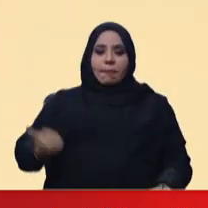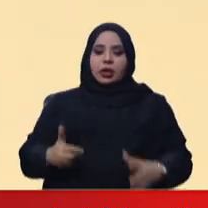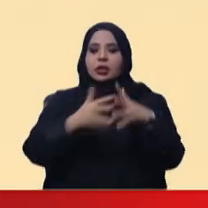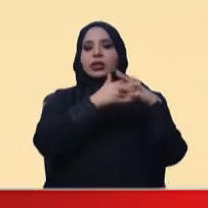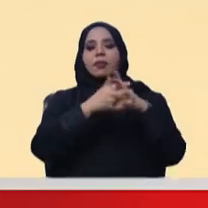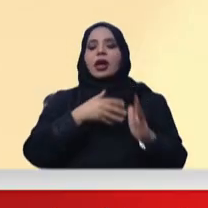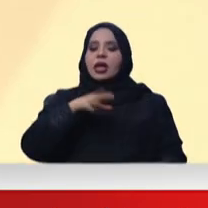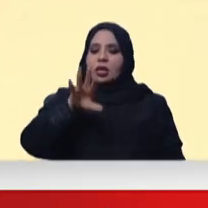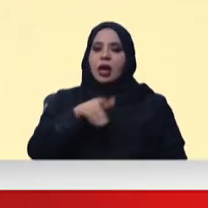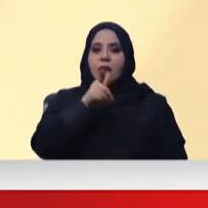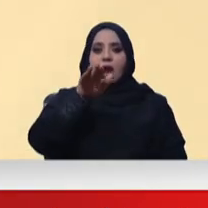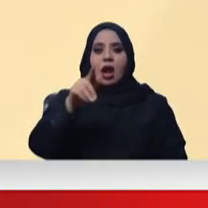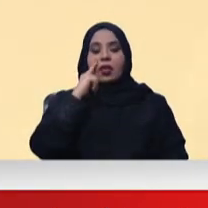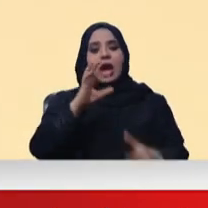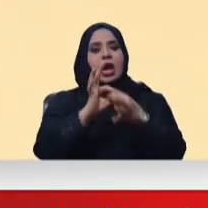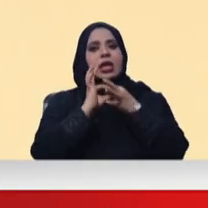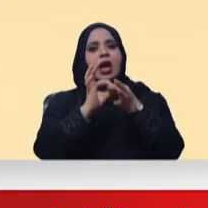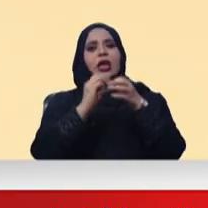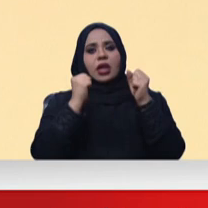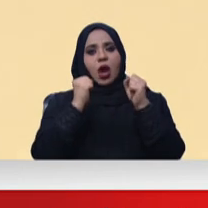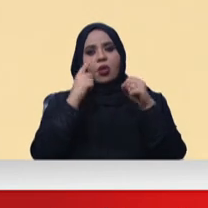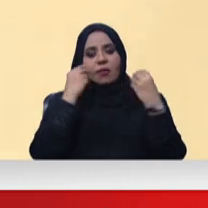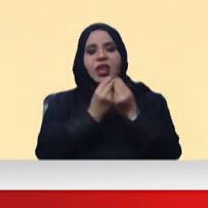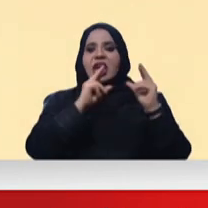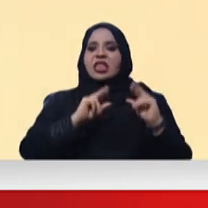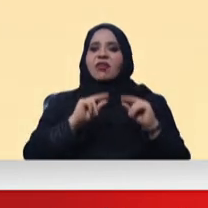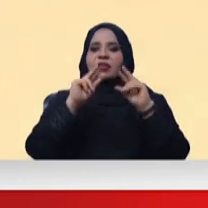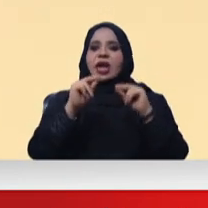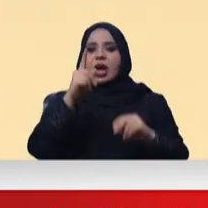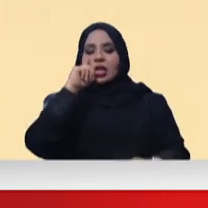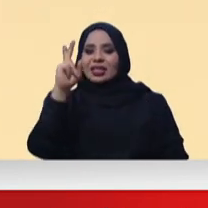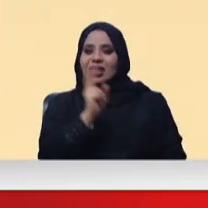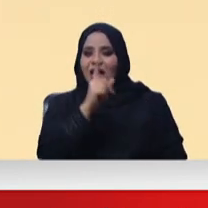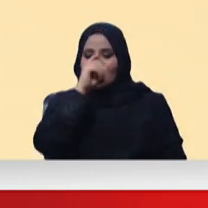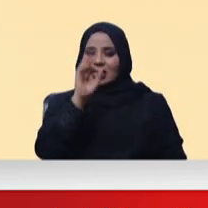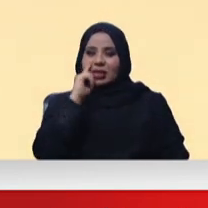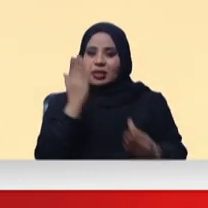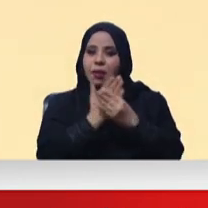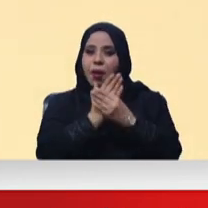الحديث عن هذه العلاقات وربما في نفس الإطار تأتي، أقول إن صورة